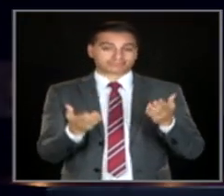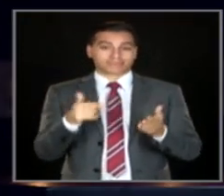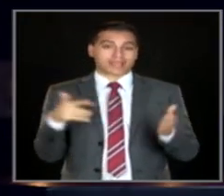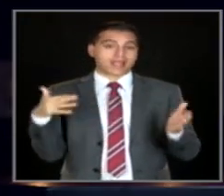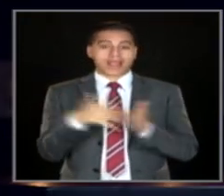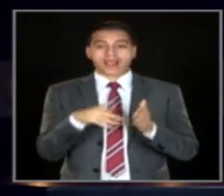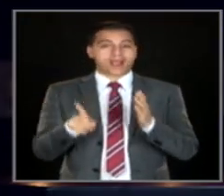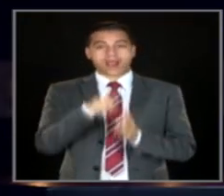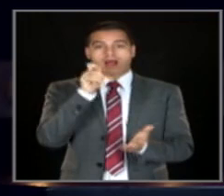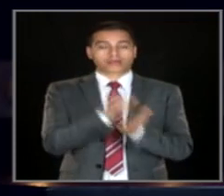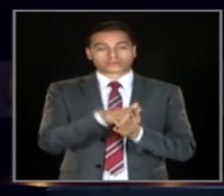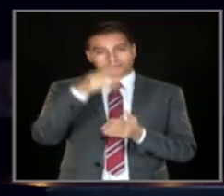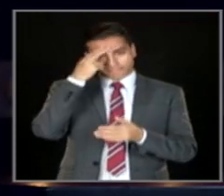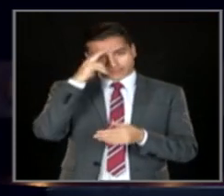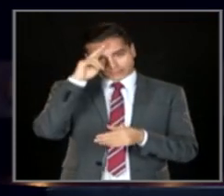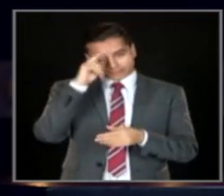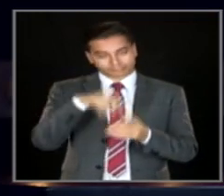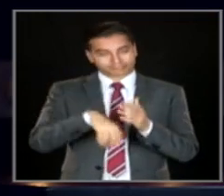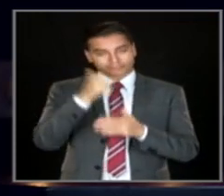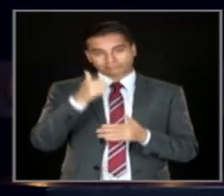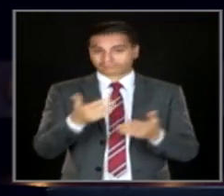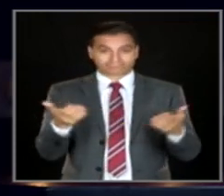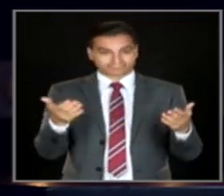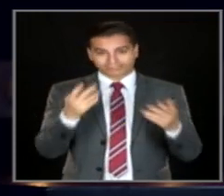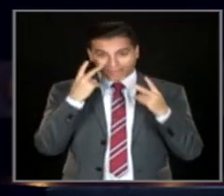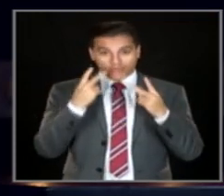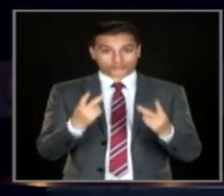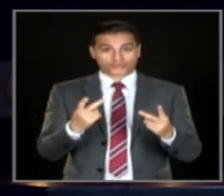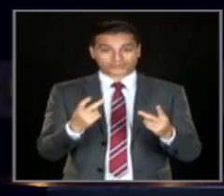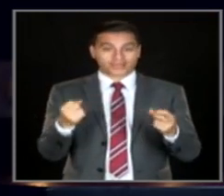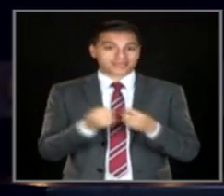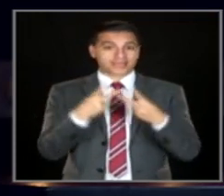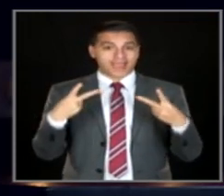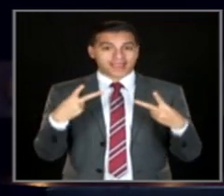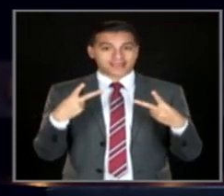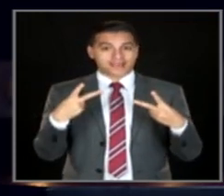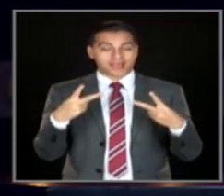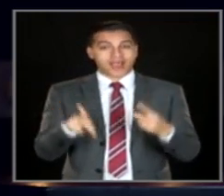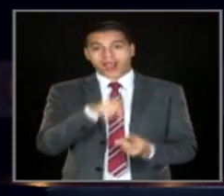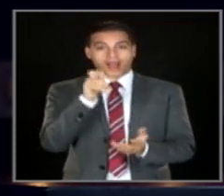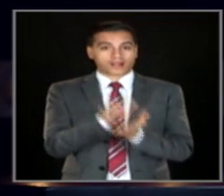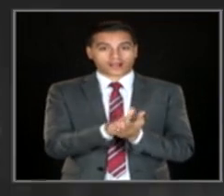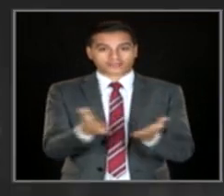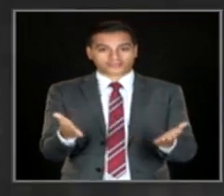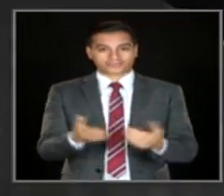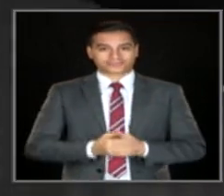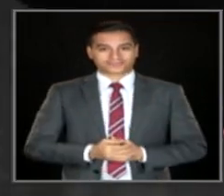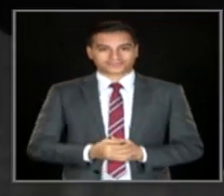مع آخر فقرة واللي هتحدد مين اللي هيوصل للمباراة النهائية، فقرة عجلة